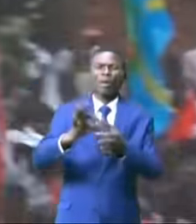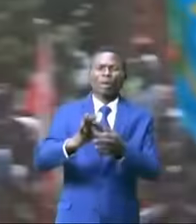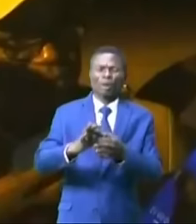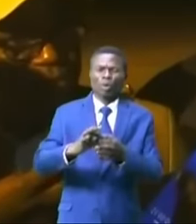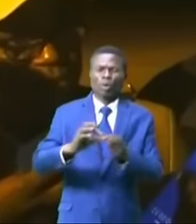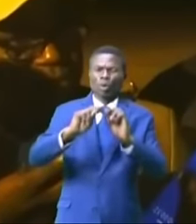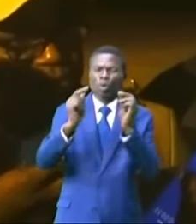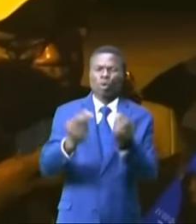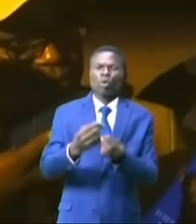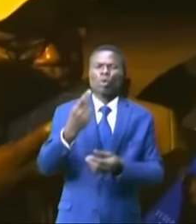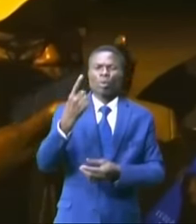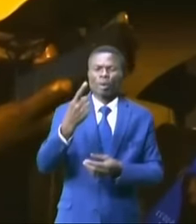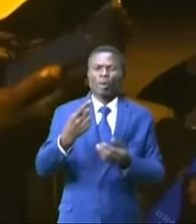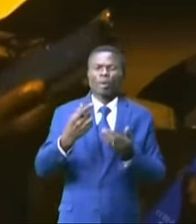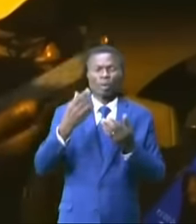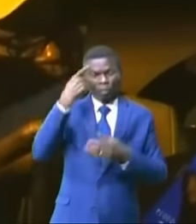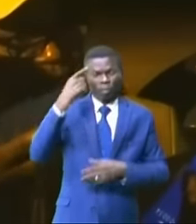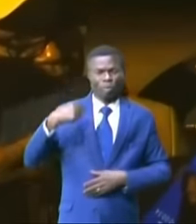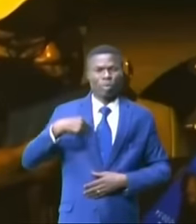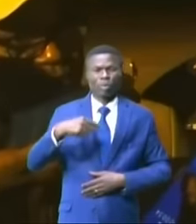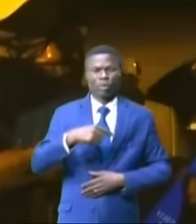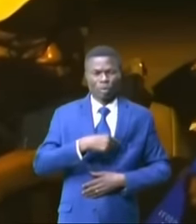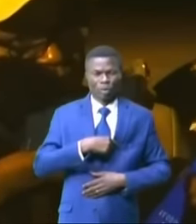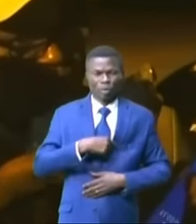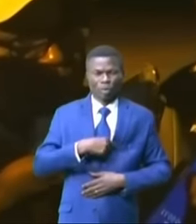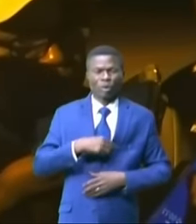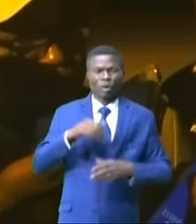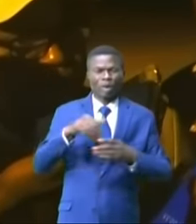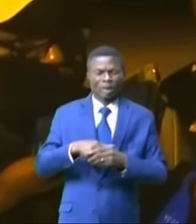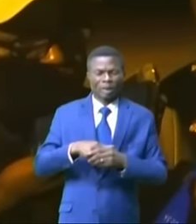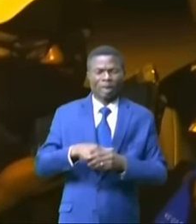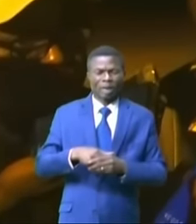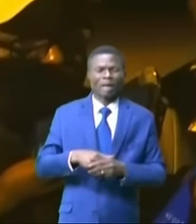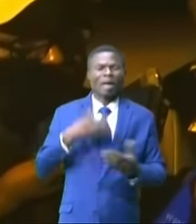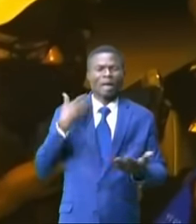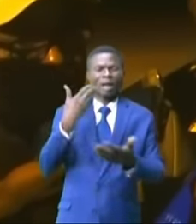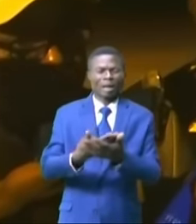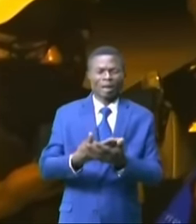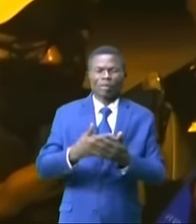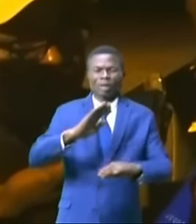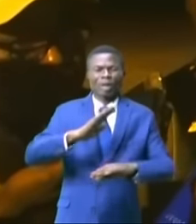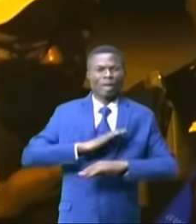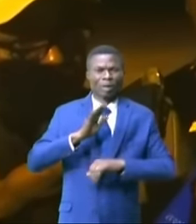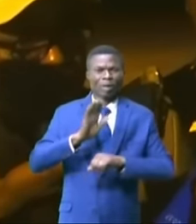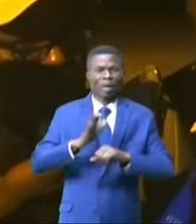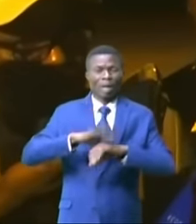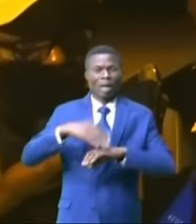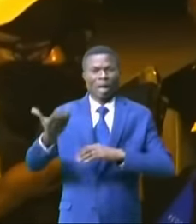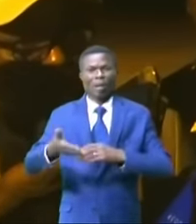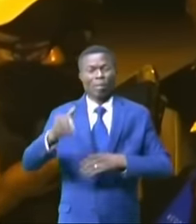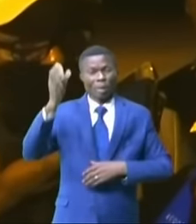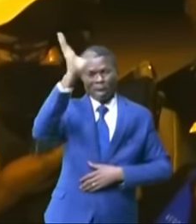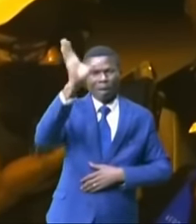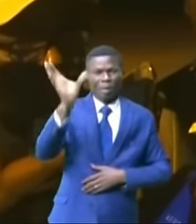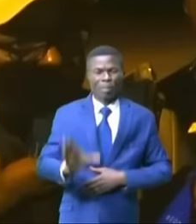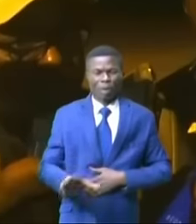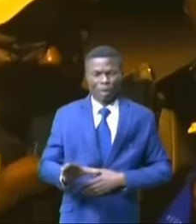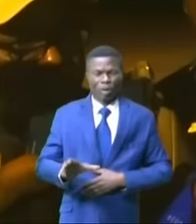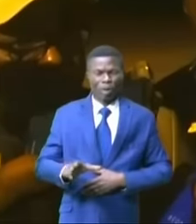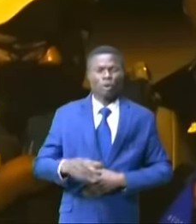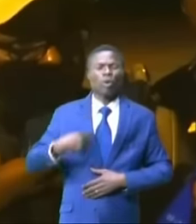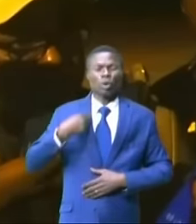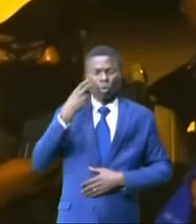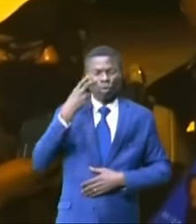possible. Donc pour nous, dans notre parcours, c'est une grande satisfaction. Après l'étape du Congo central où nous avons fait un carton